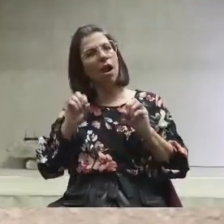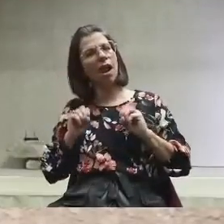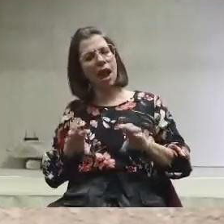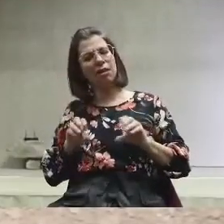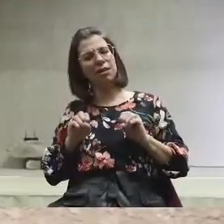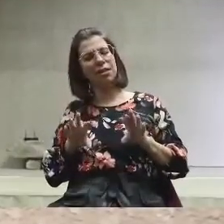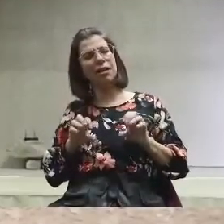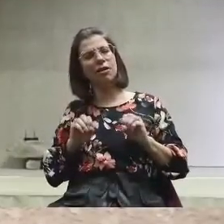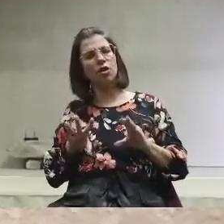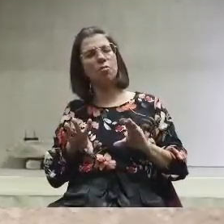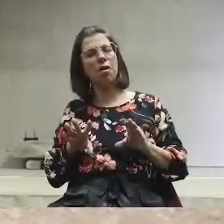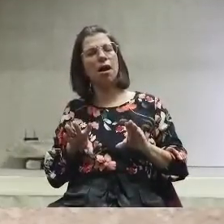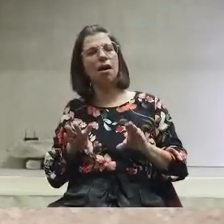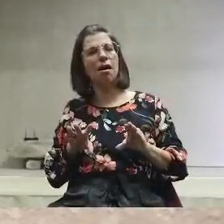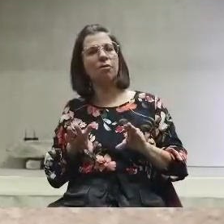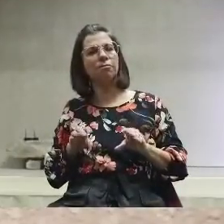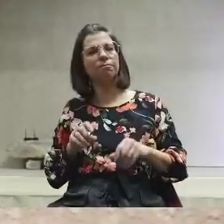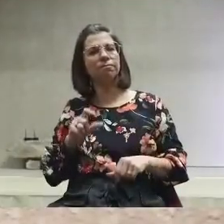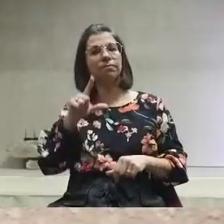C'est pas puissant, ça?